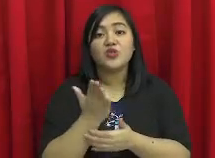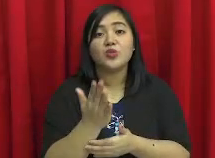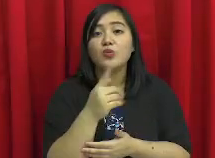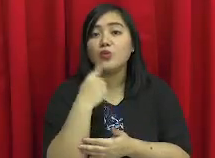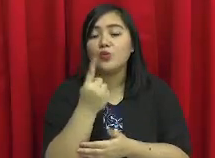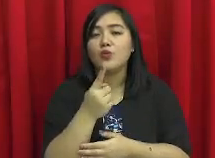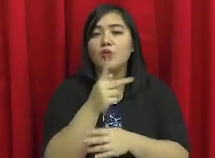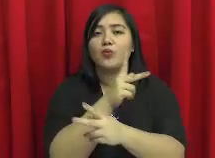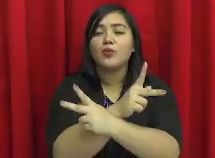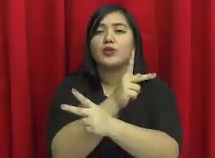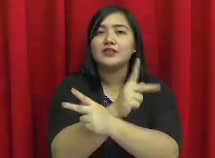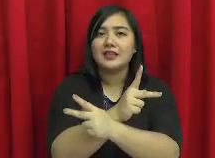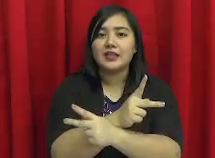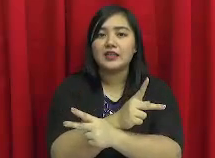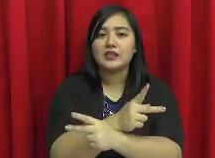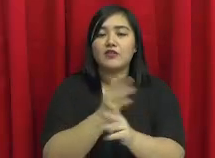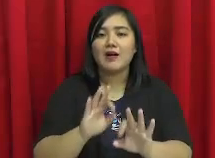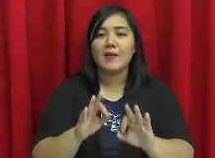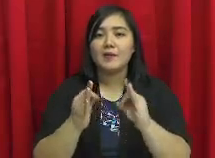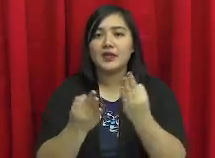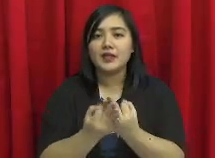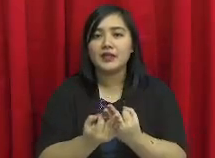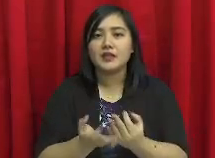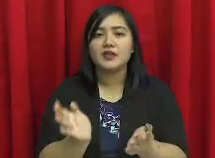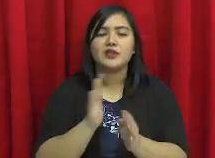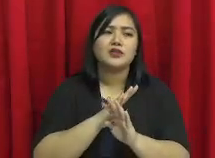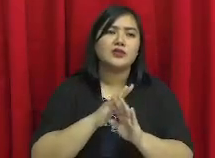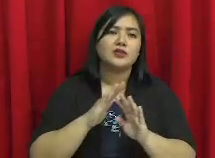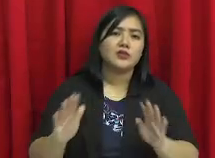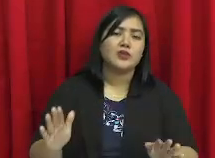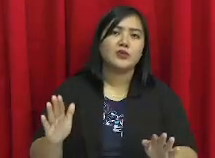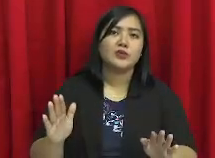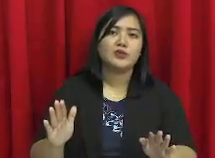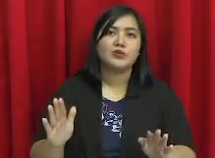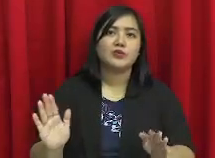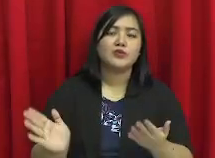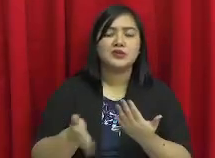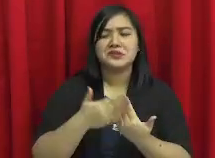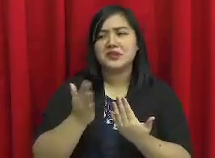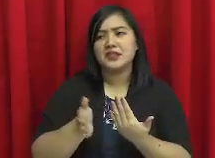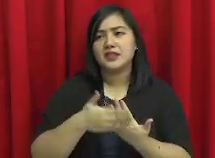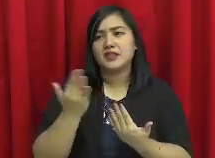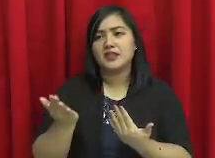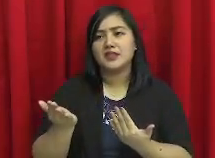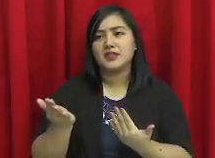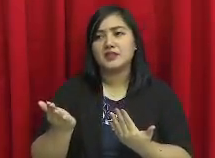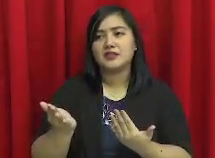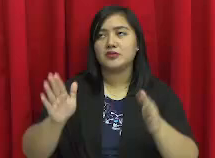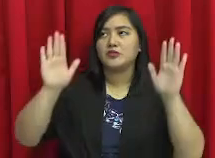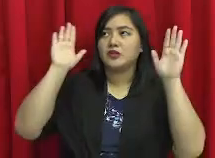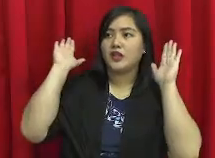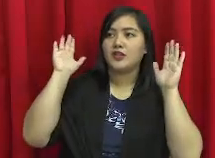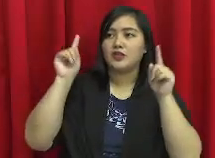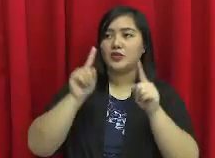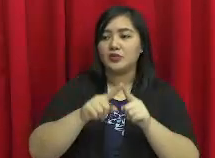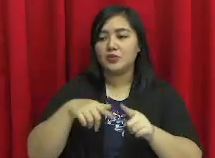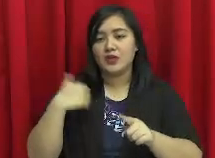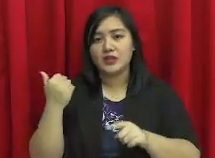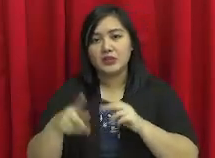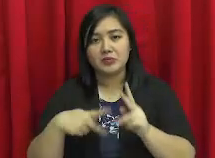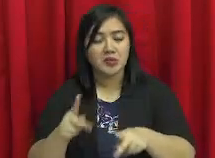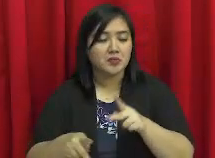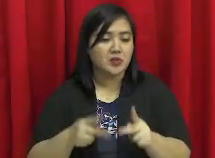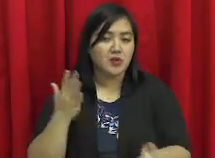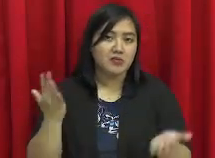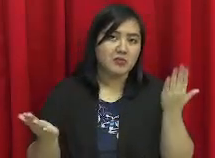tayong basta-bastang papadala sa mga sinasabi nating may mga pinagsamahan natin. Yun. Pag alam natin, mga kapatid, this is